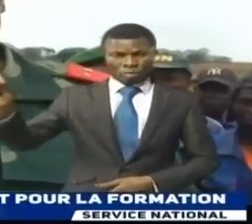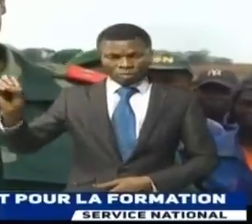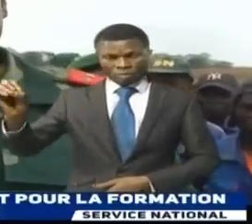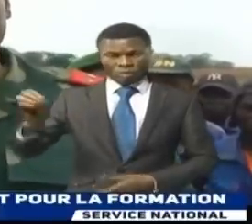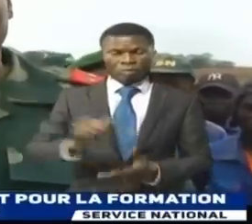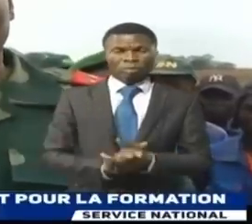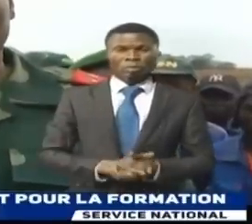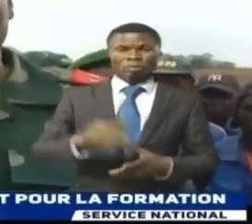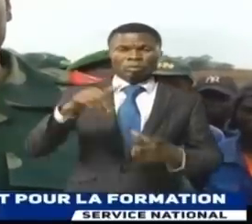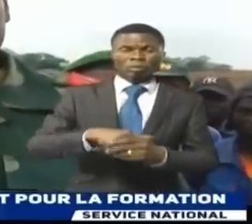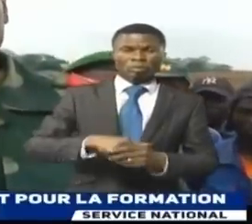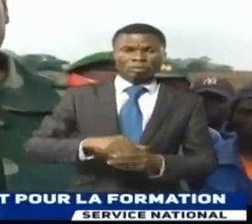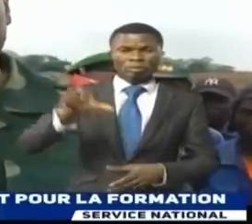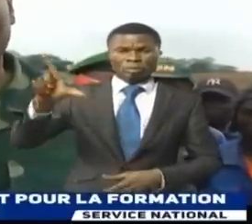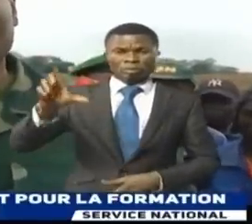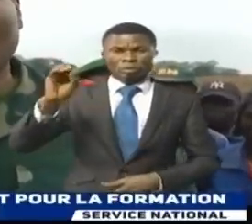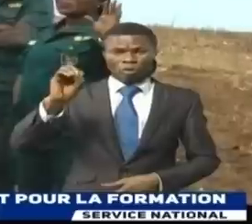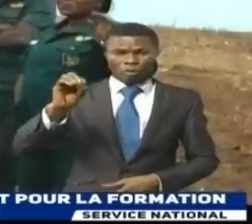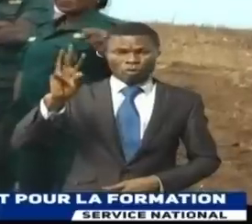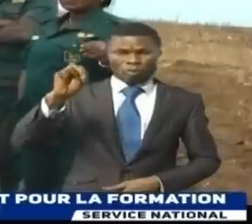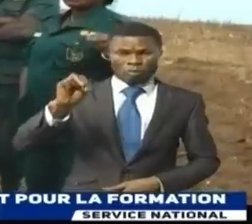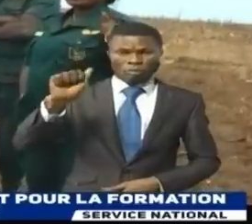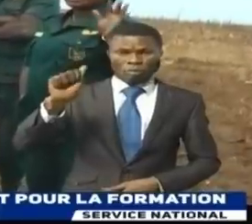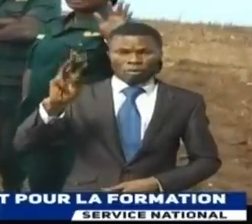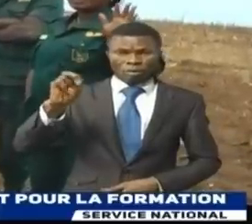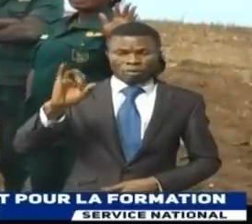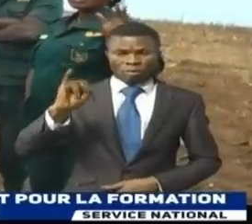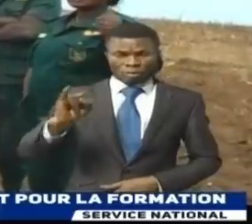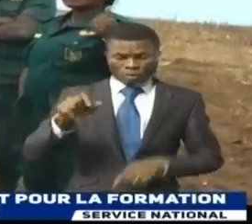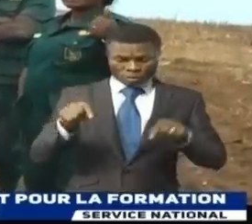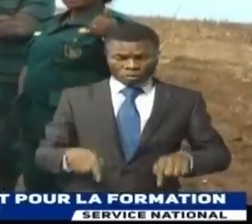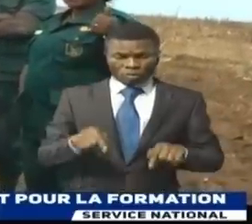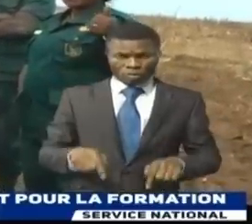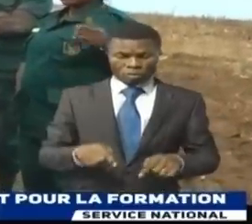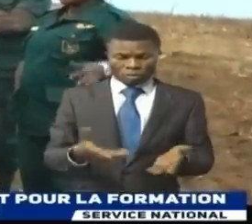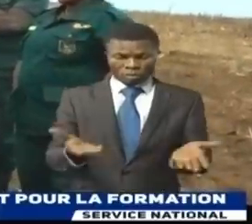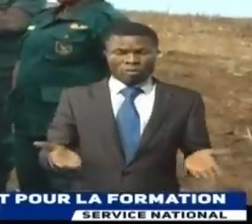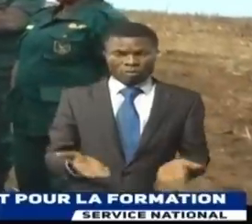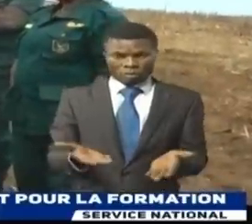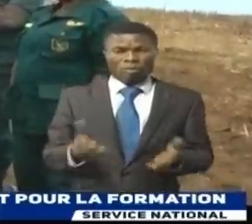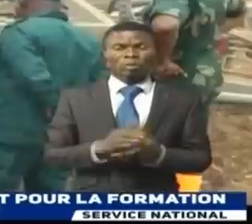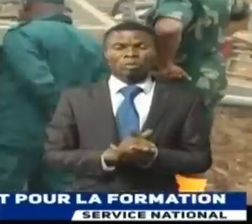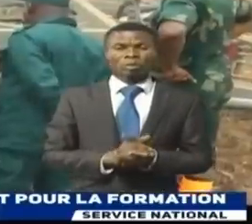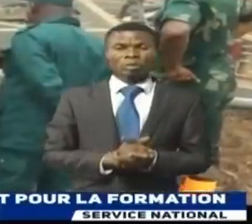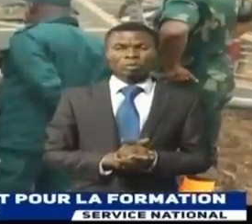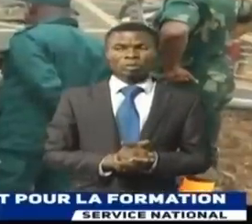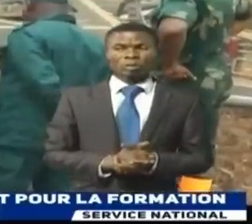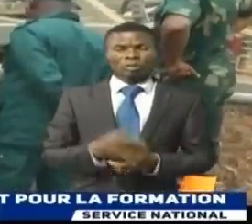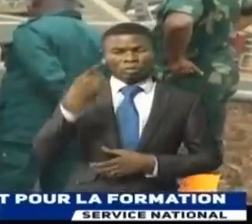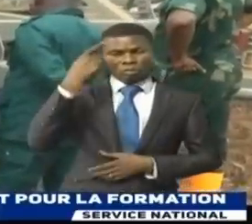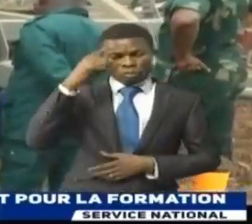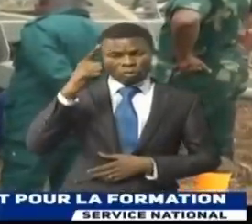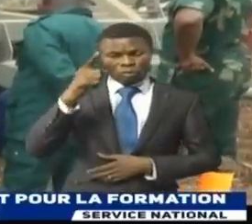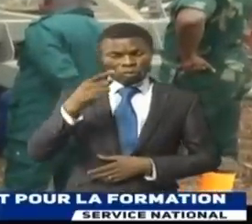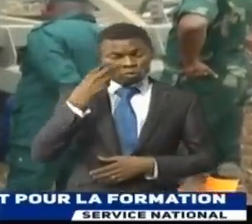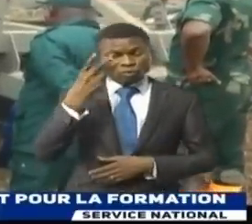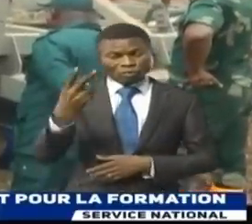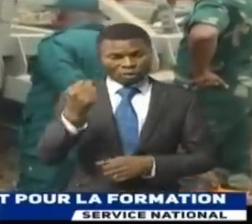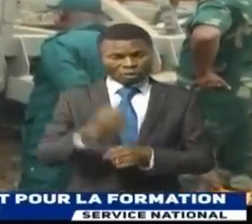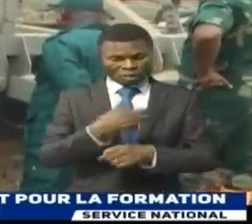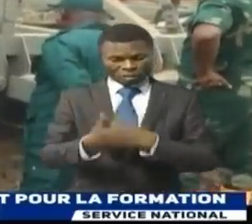Lomami, Wishi dans le Katanda. Et aujourd'hui, nous sommes ici dans le centre de production de Lovo à Papouasie